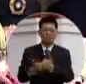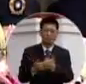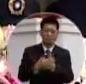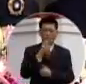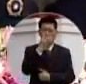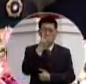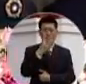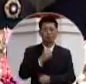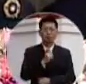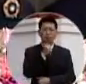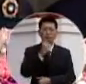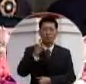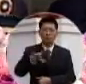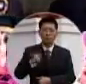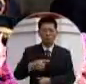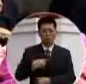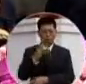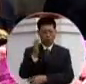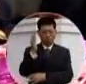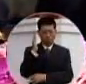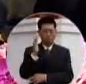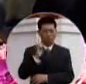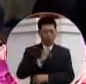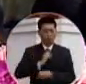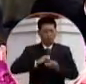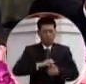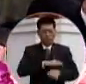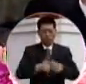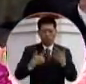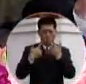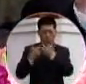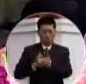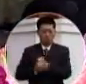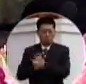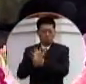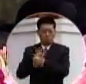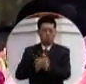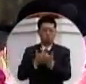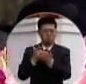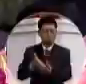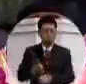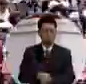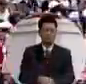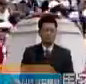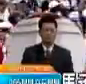贫穷到哪里，我们政府的关怀跟援助就到哪里。